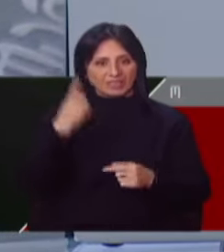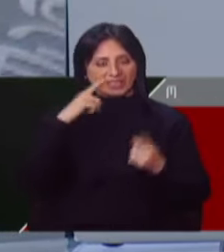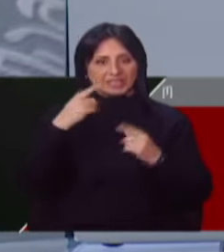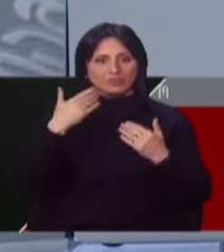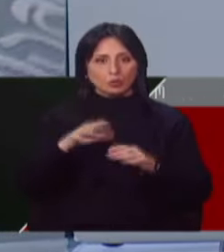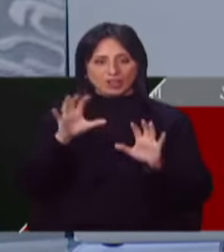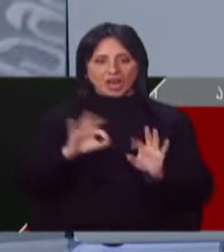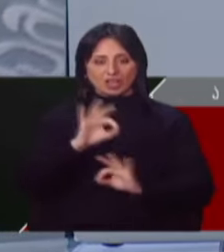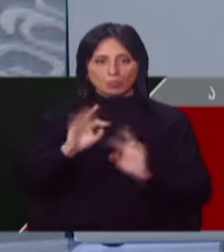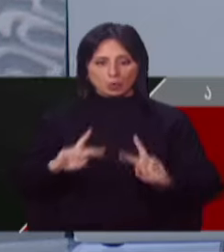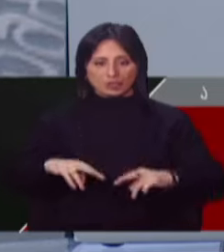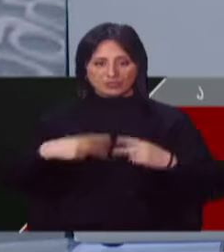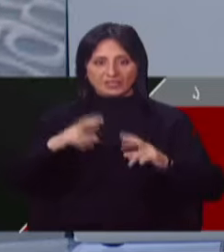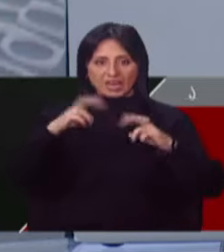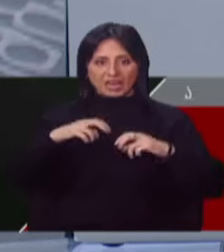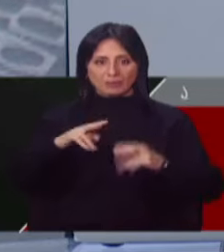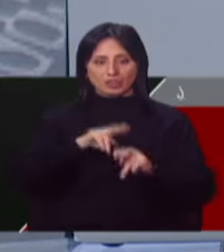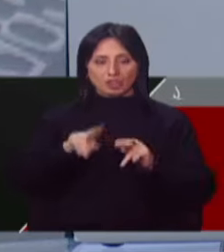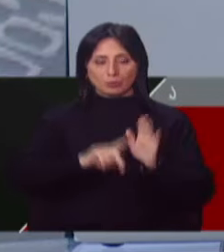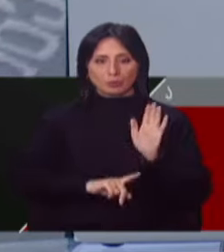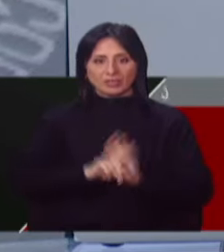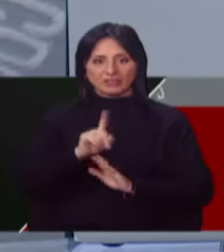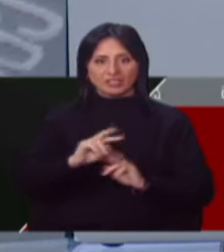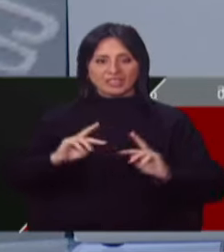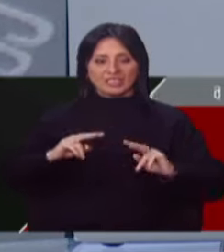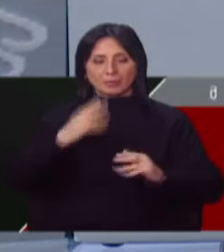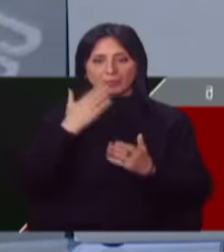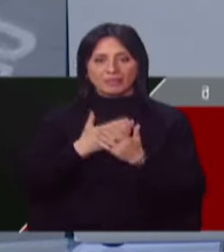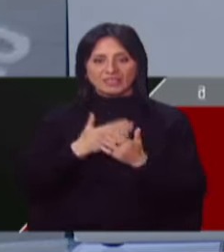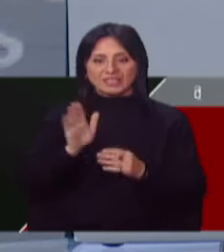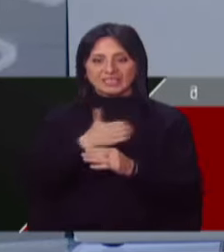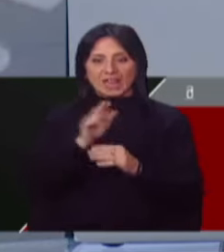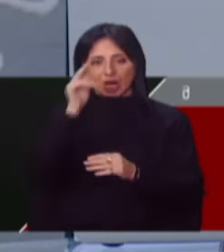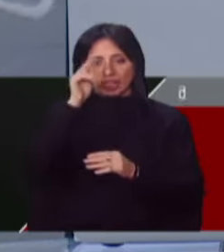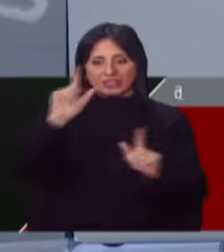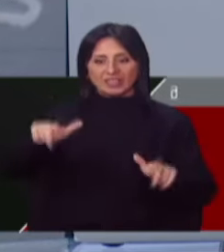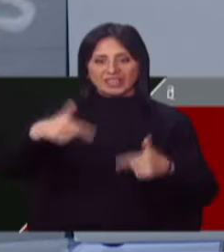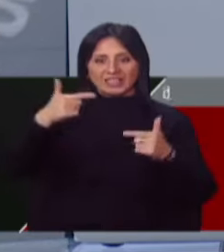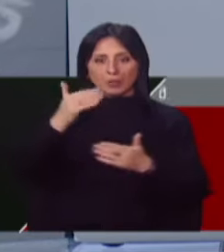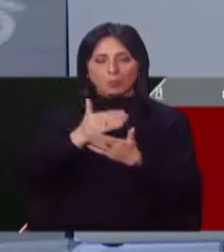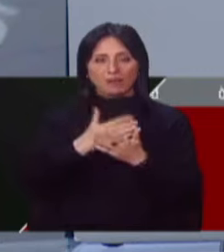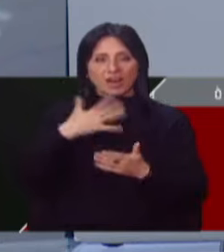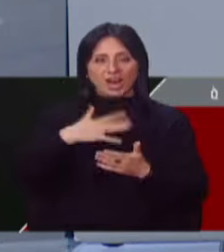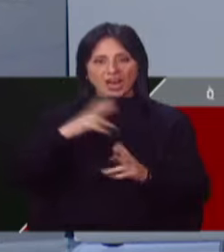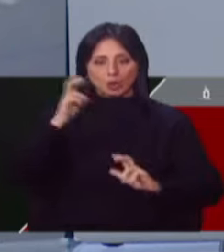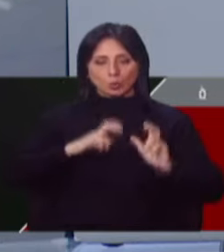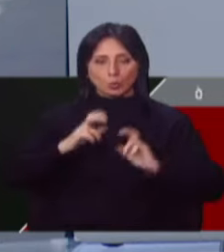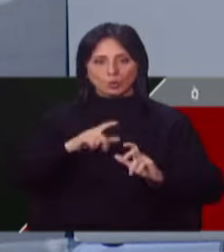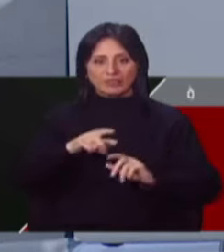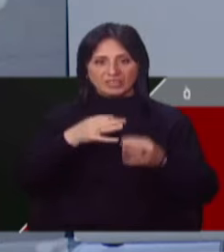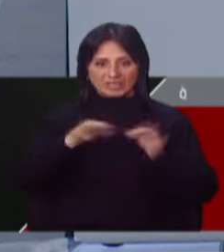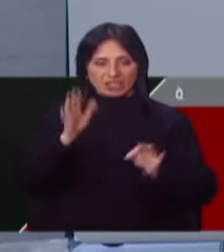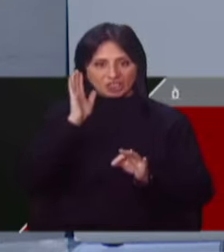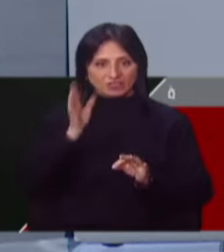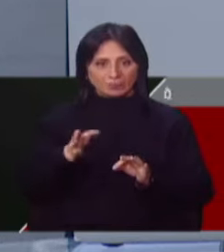инициатива у кое канон проекта дикция ганхило бишемат гомидан дайц. Неба чуле бис михедует целка ули сасаул дистанцию урод программе би картуал университет обши даса